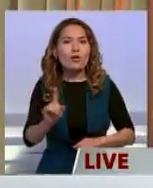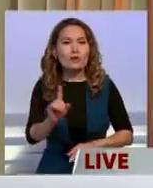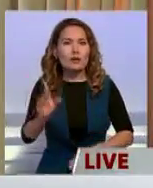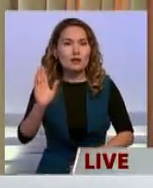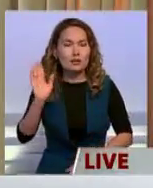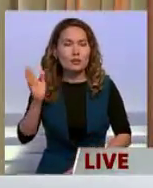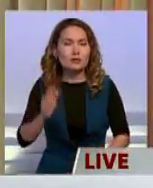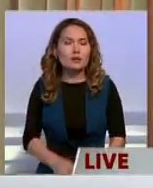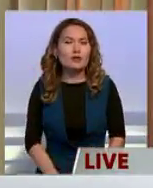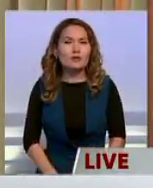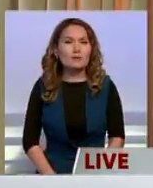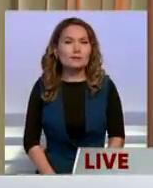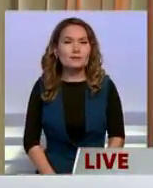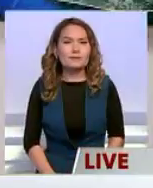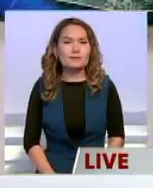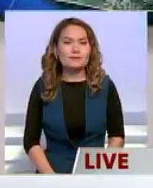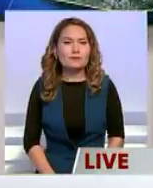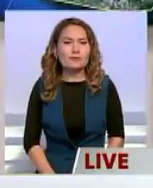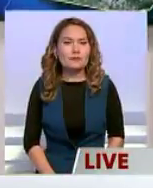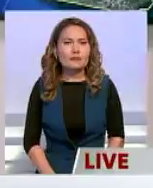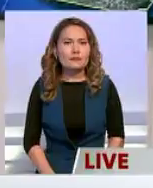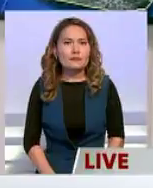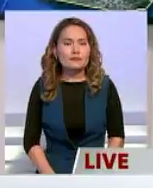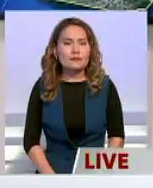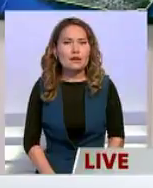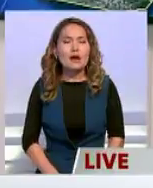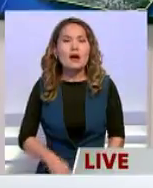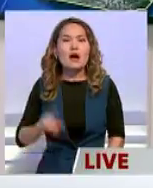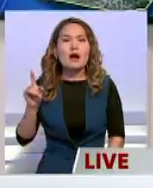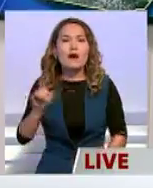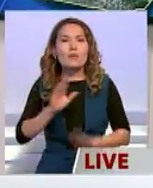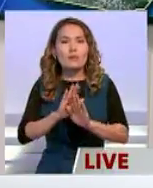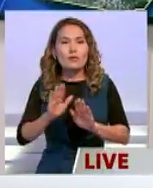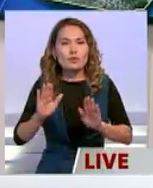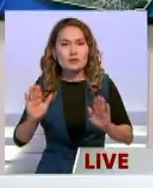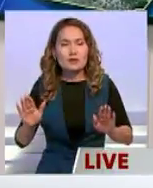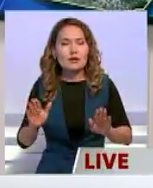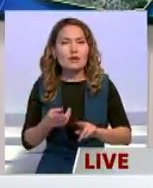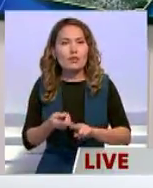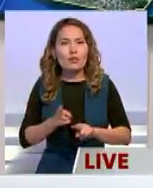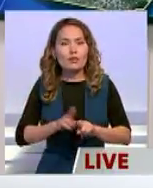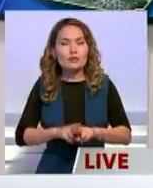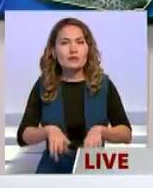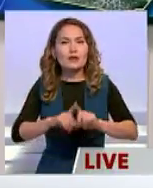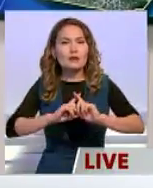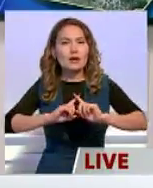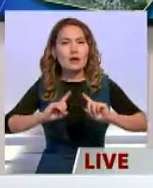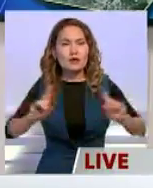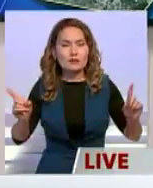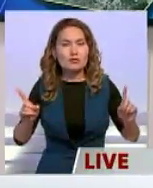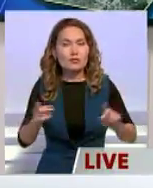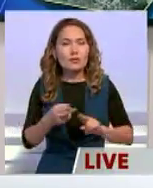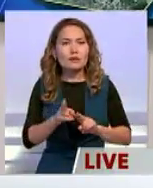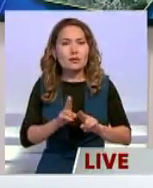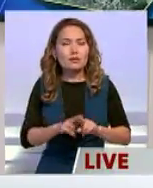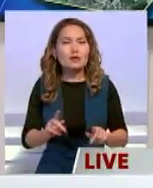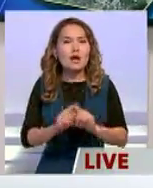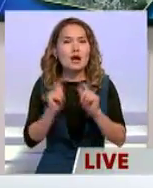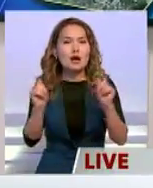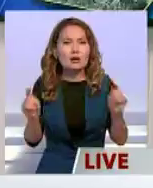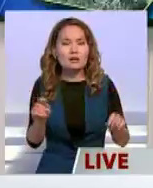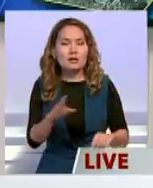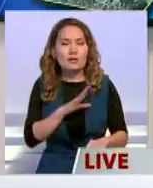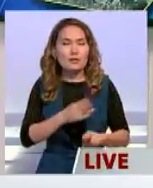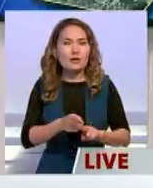Рахмет, керемет. Шынында да музей сөзінің мағынасы грек тілінен аударғанда музалар мекені деген мағынаны білдіреді екен. Олай